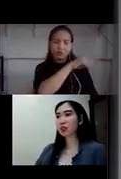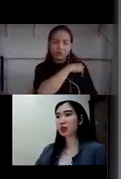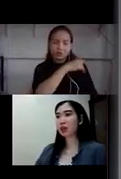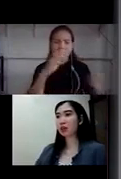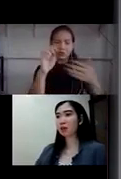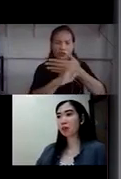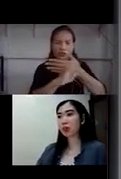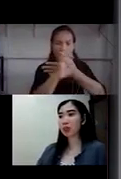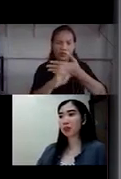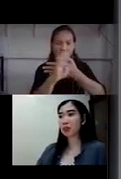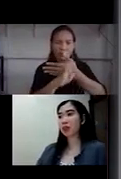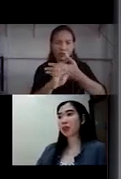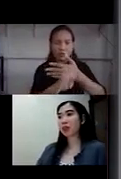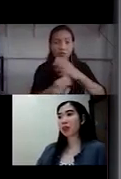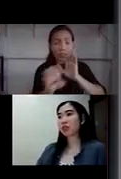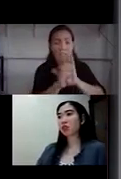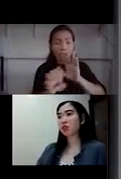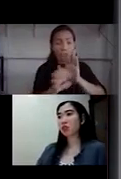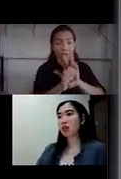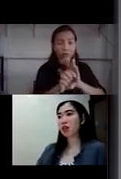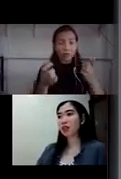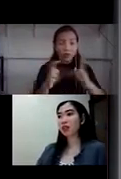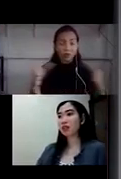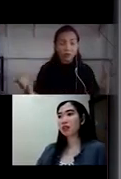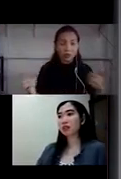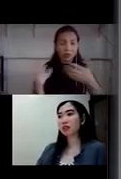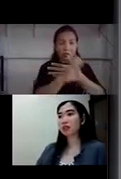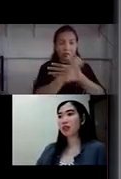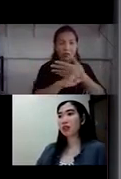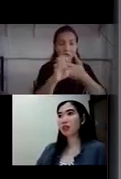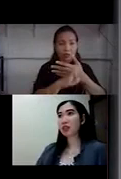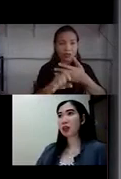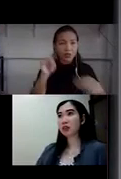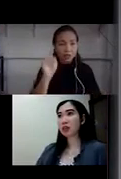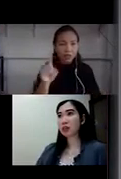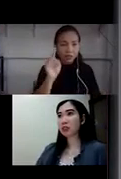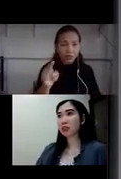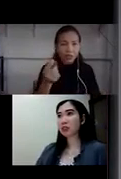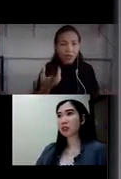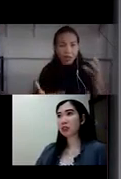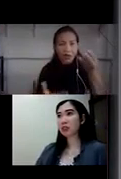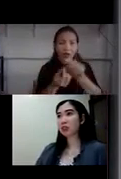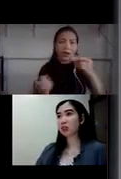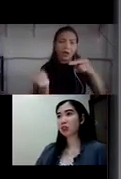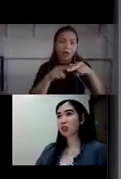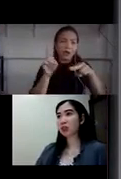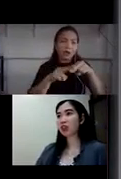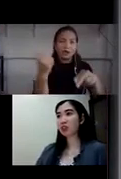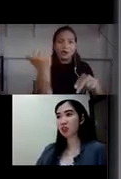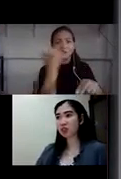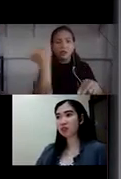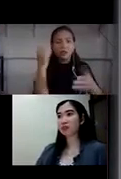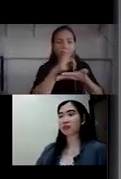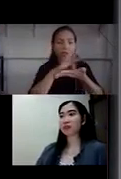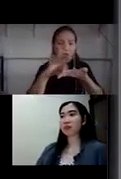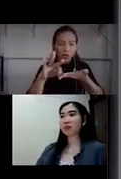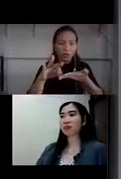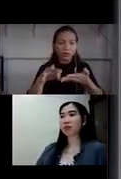yung library email, click nyo lang yung add another account, tapos ilalagay nyo dito yung email